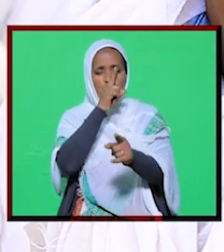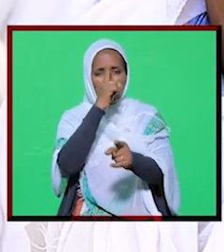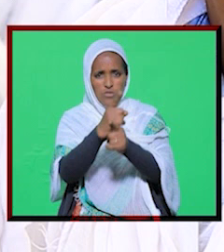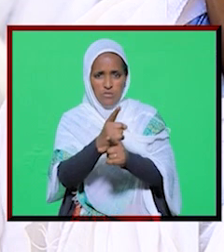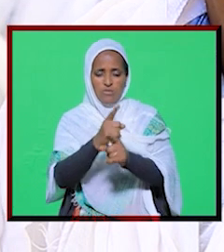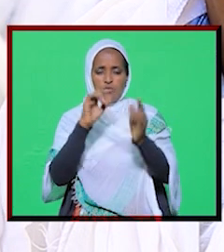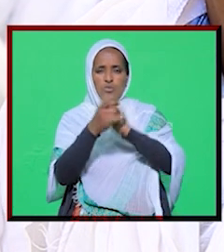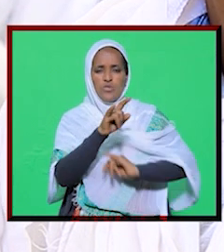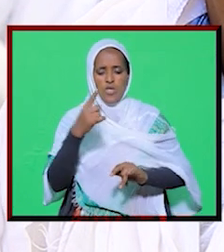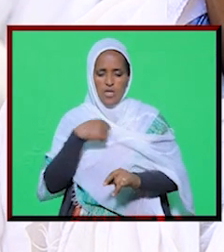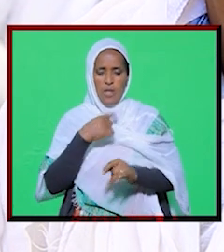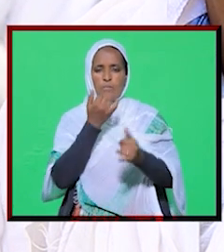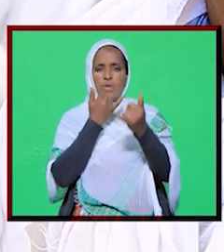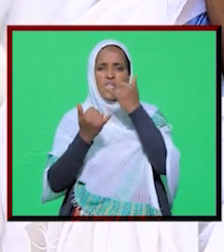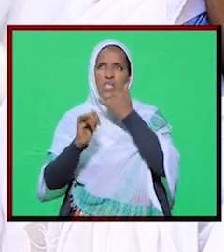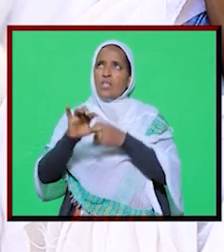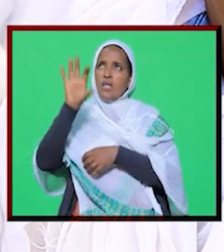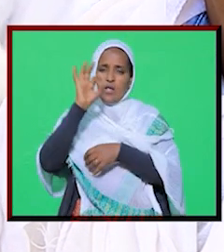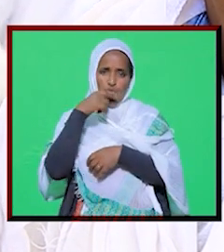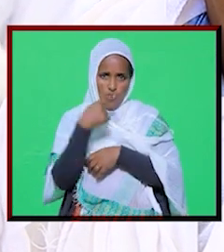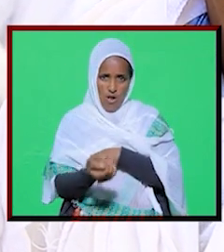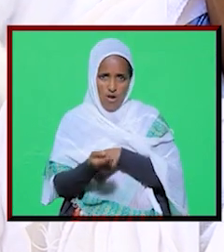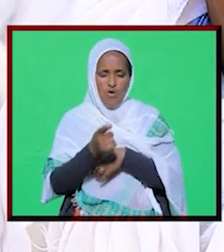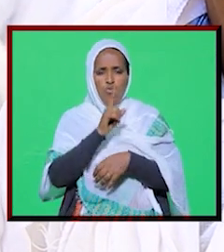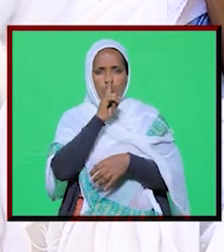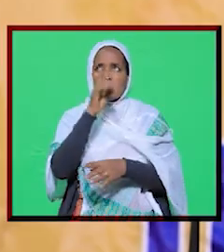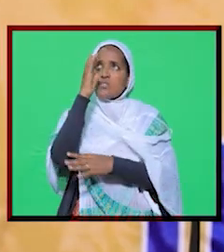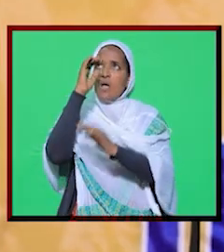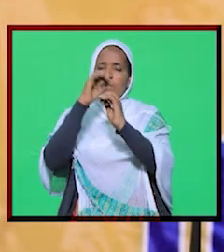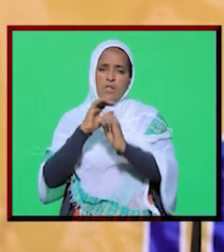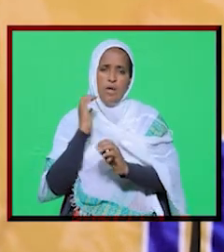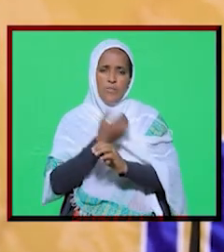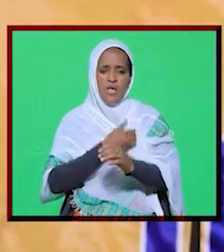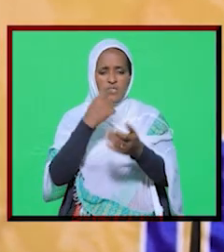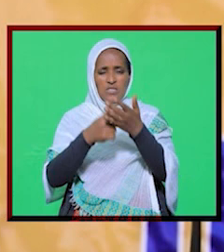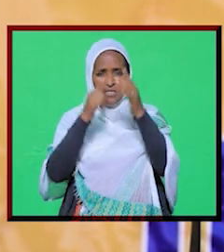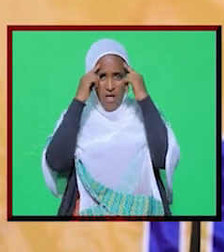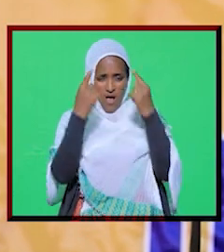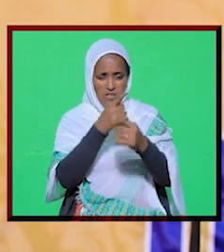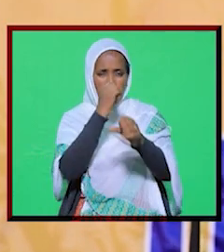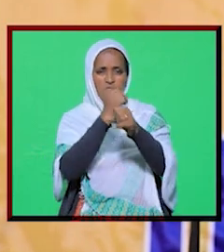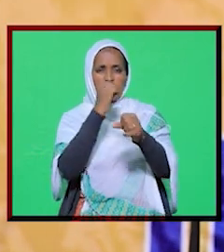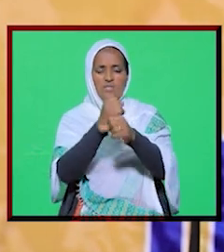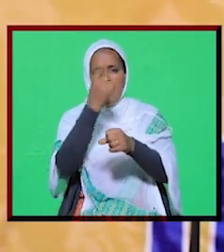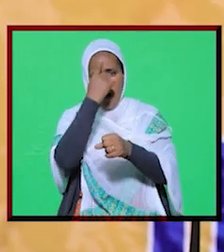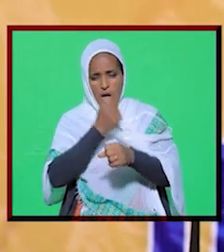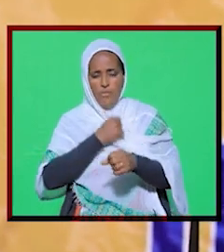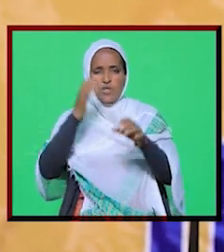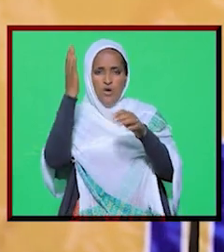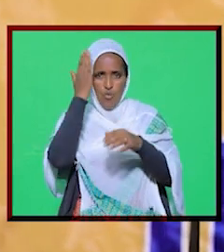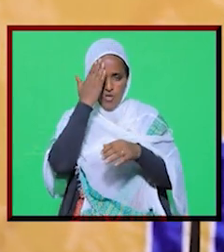ይሆን ዘንድ ይሄውንም በድዬ ተገኘው ይላል። በእውነት እግዚአብሔር አምላካችን ይህን ኃጢአት መስራታችንን አምነን